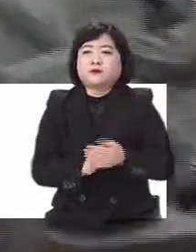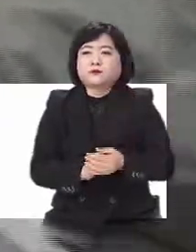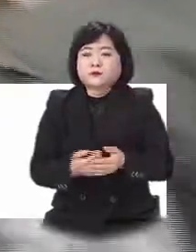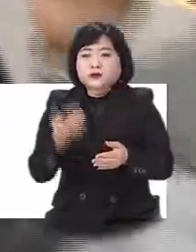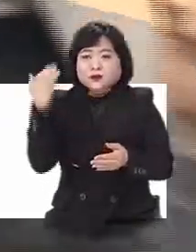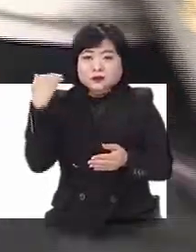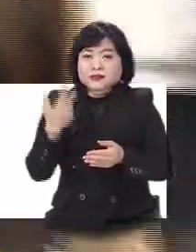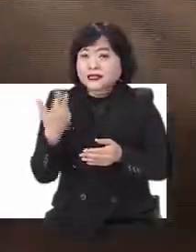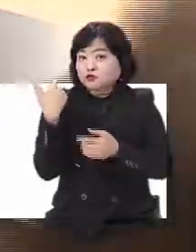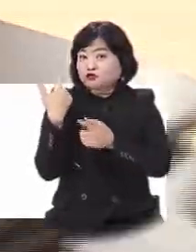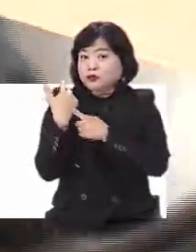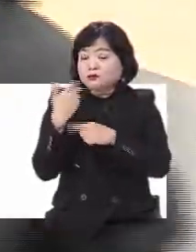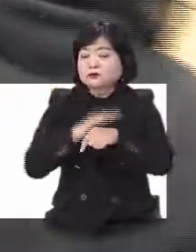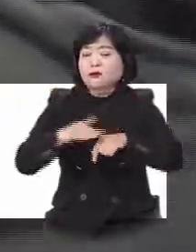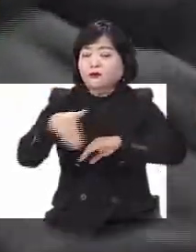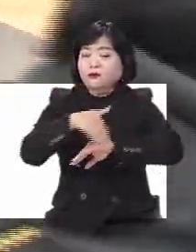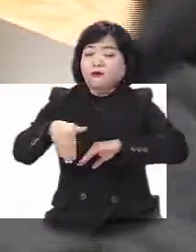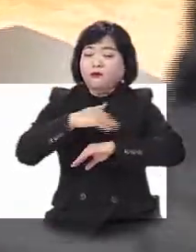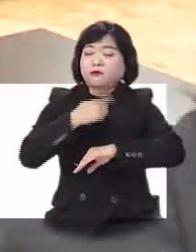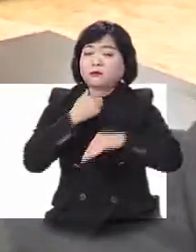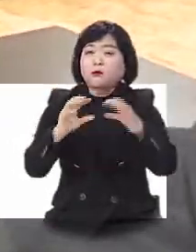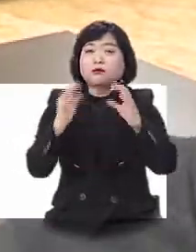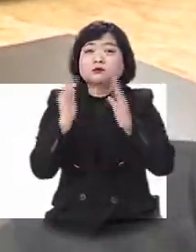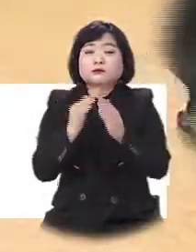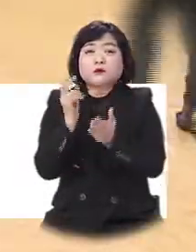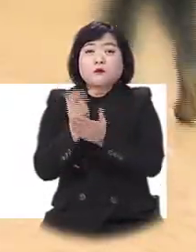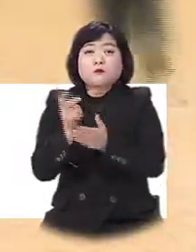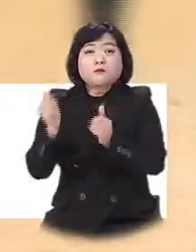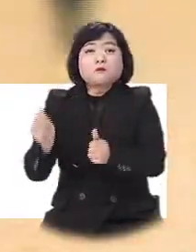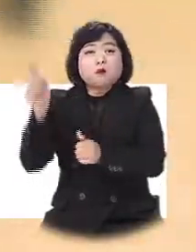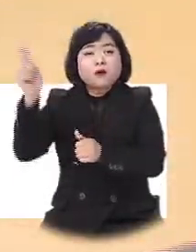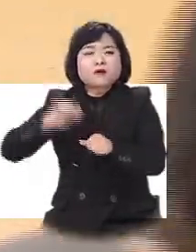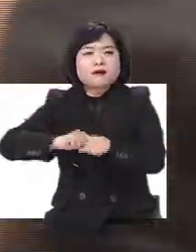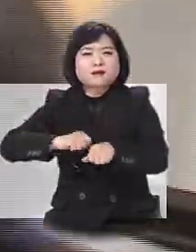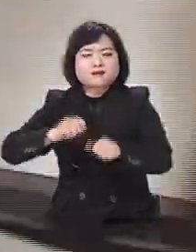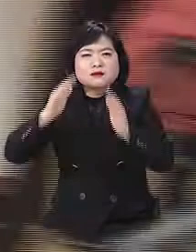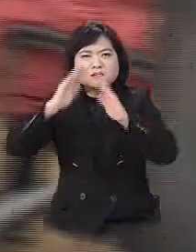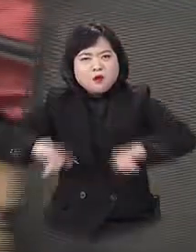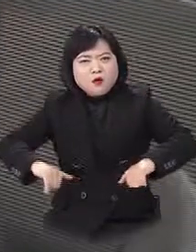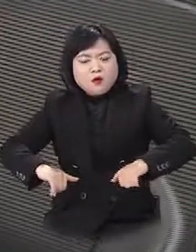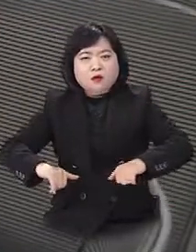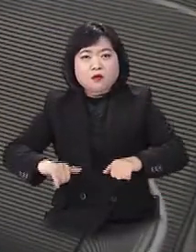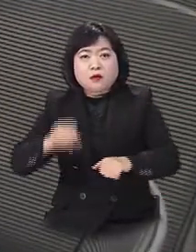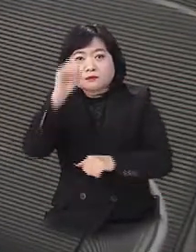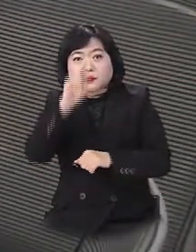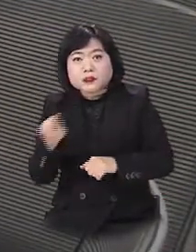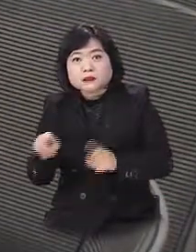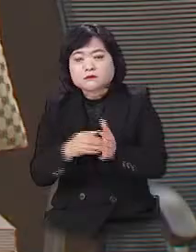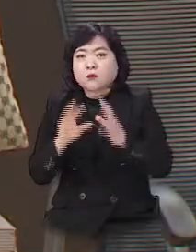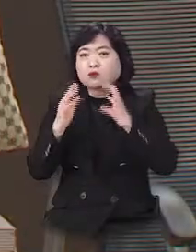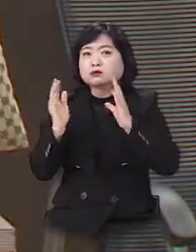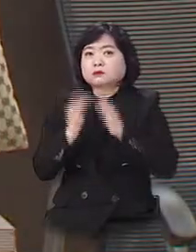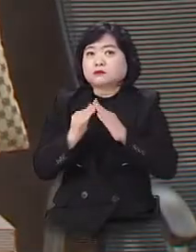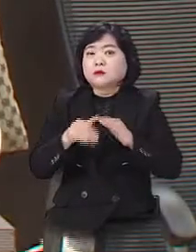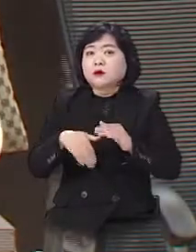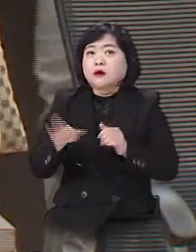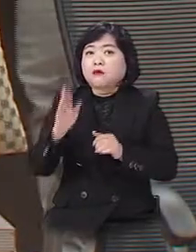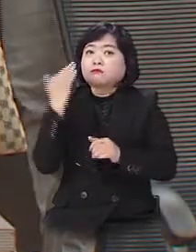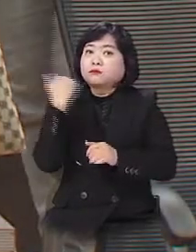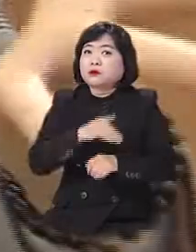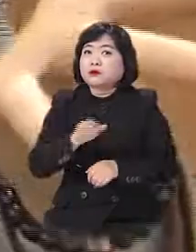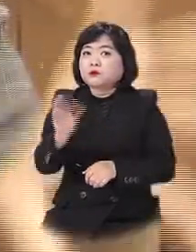지난 주까지 멀쩡히 다니던 어린이집을 법원이 강제 집행에 들어가자 갑자기 어린이집을 갈 수 없게 된